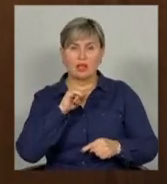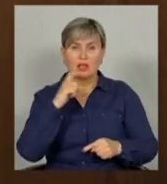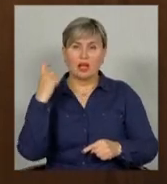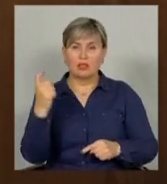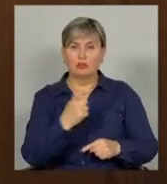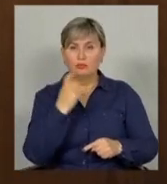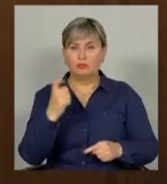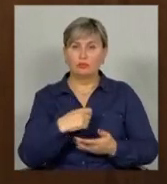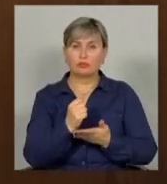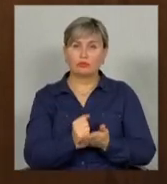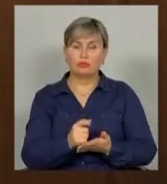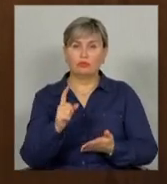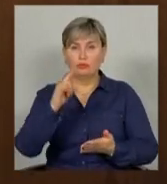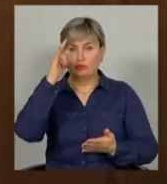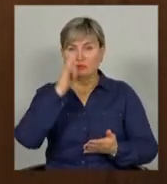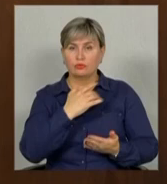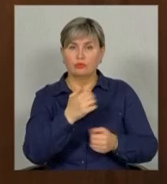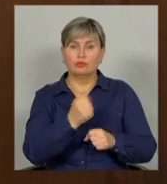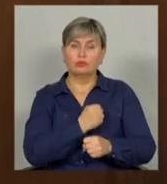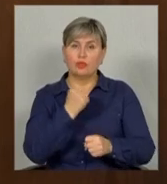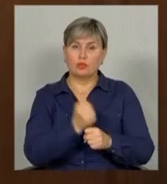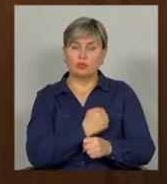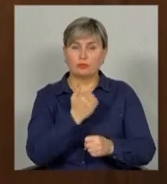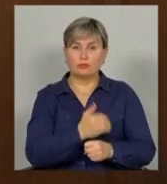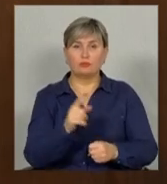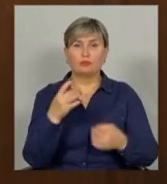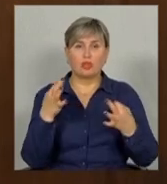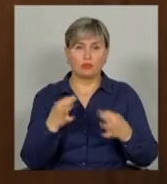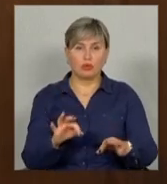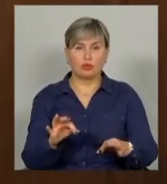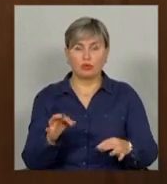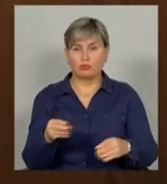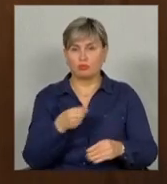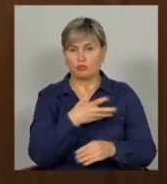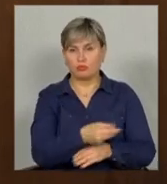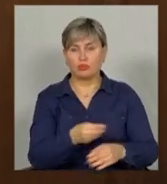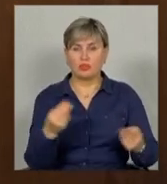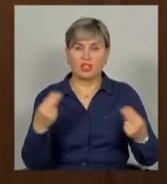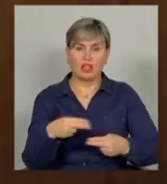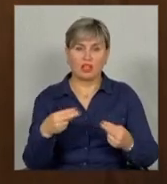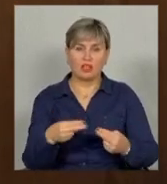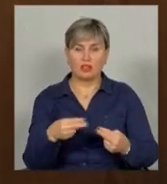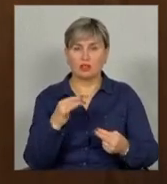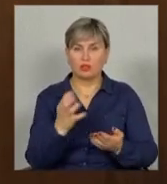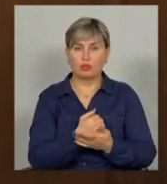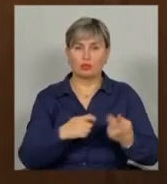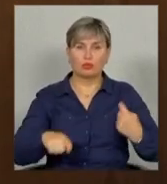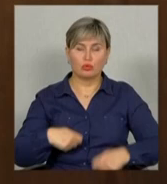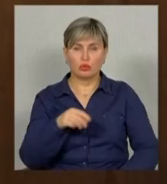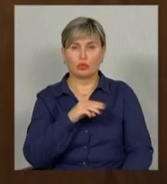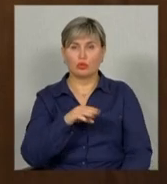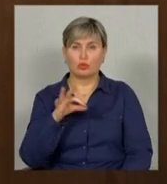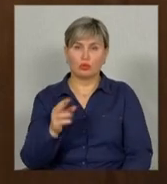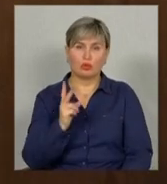якобы подтверждающие казахстанское происхождение, что позволило уклониться от транзитного тарифа и причинить ущерб ТО